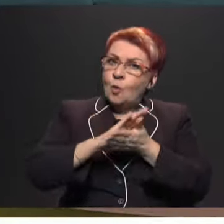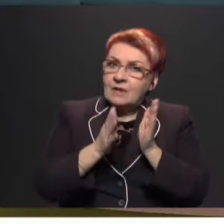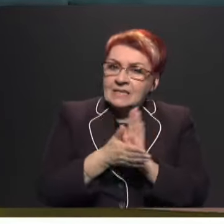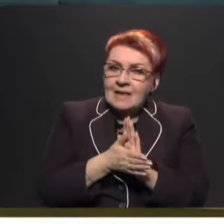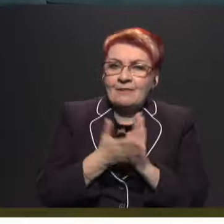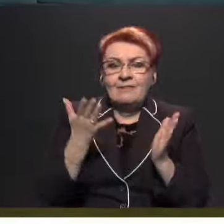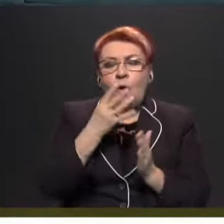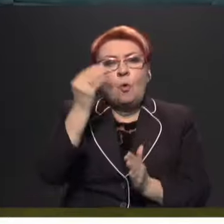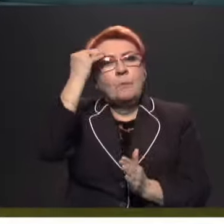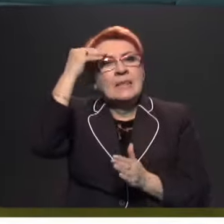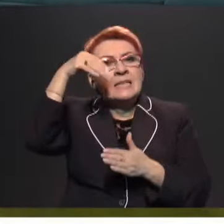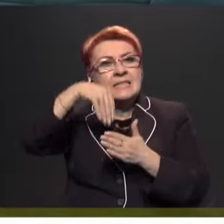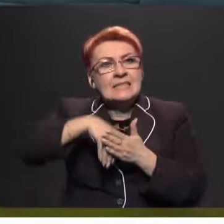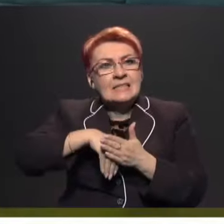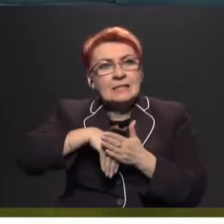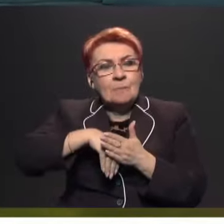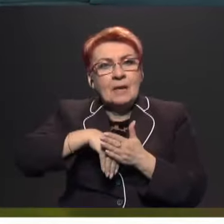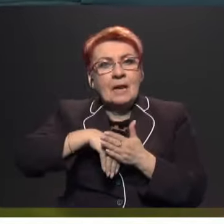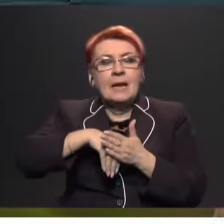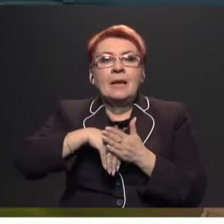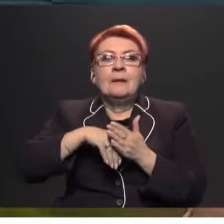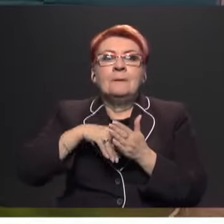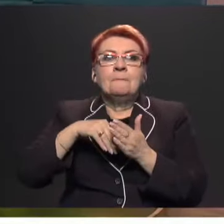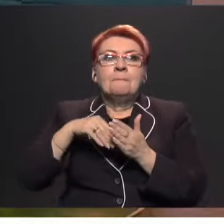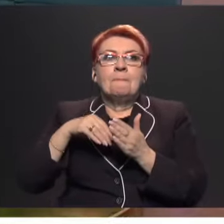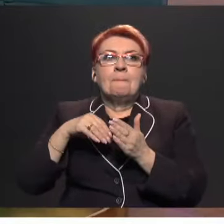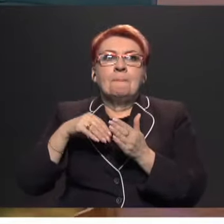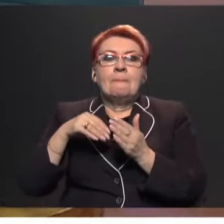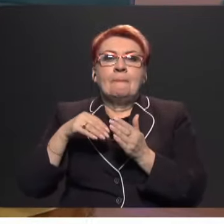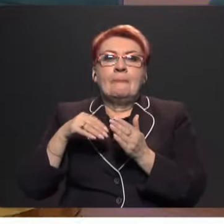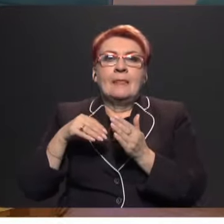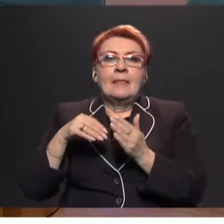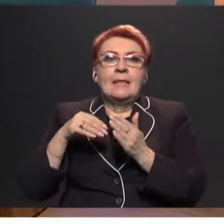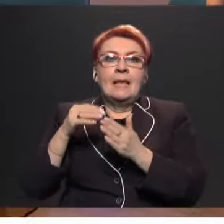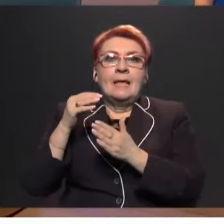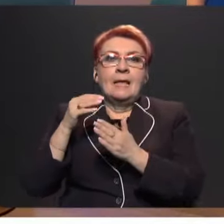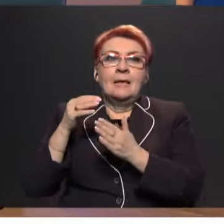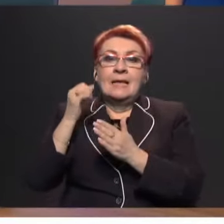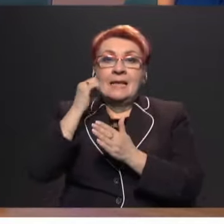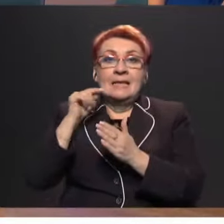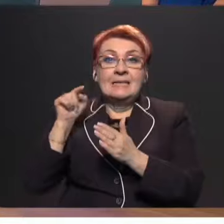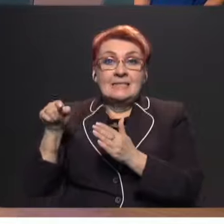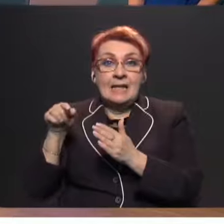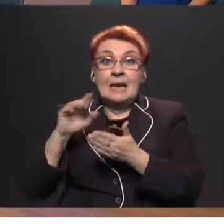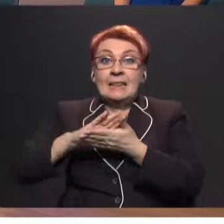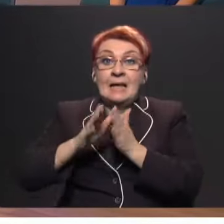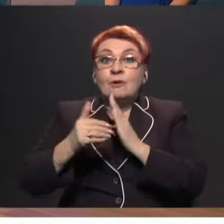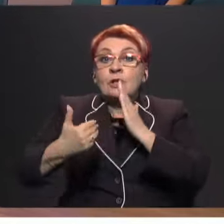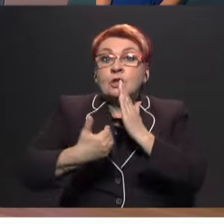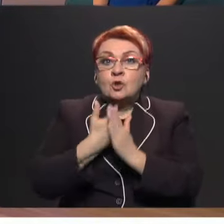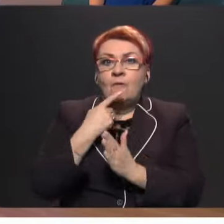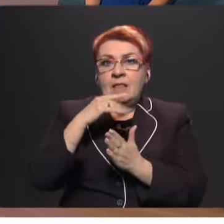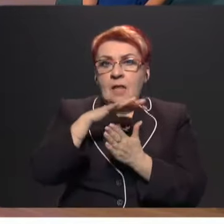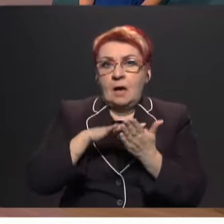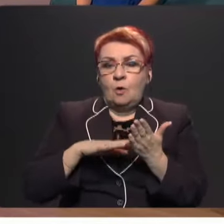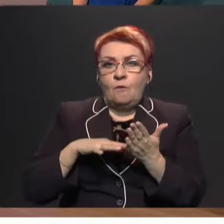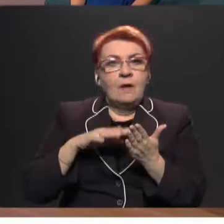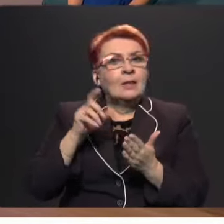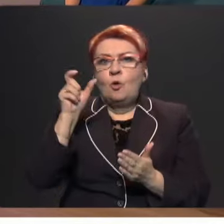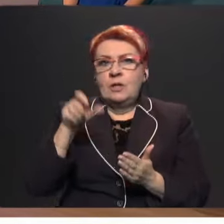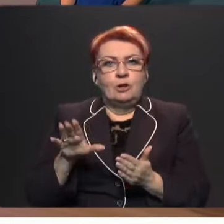каком-то смысле он дезавуирует старый и создает его, этот договор создается снова на крови. Но уже не на